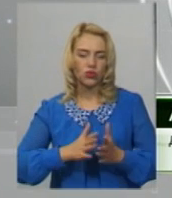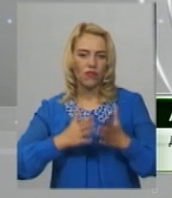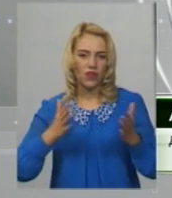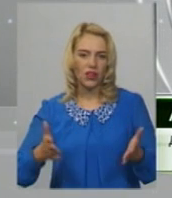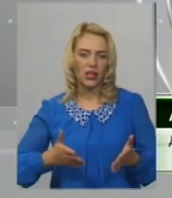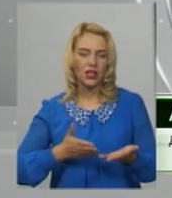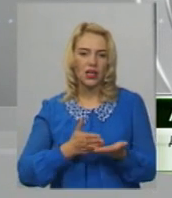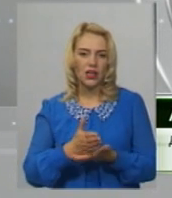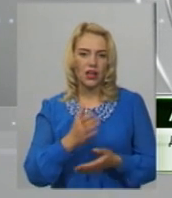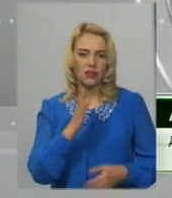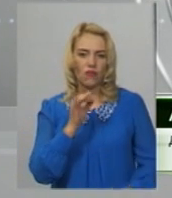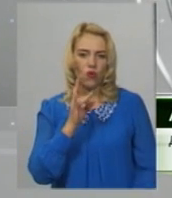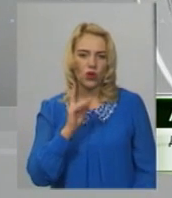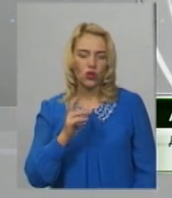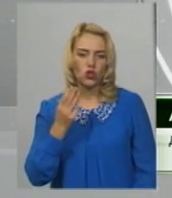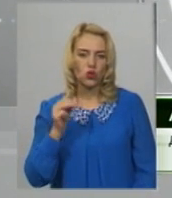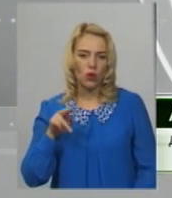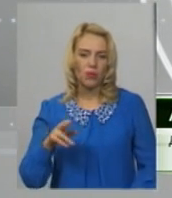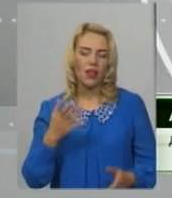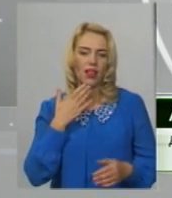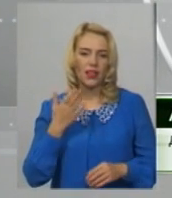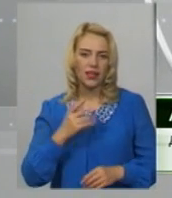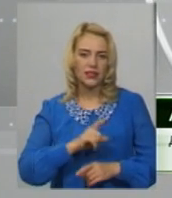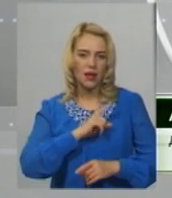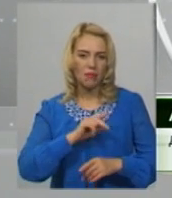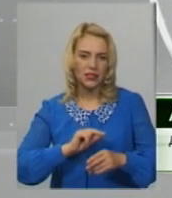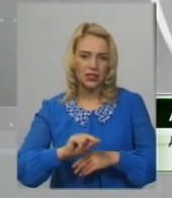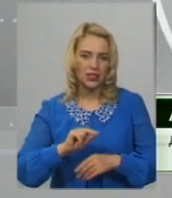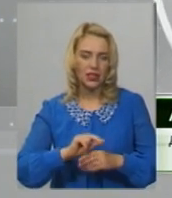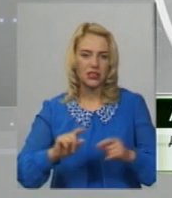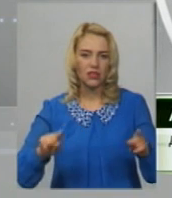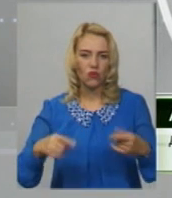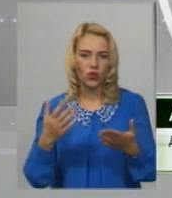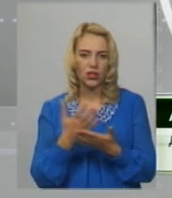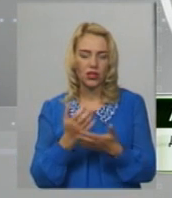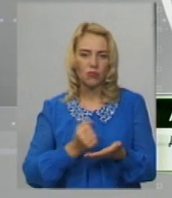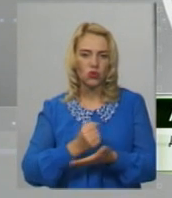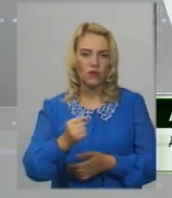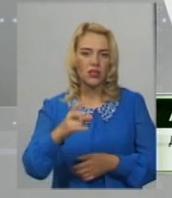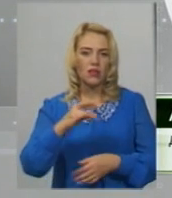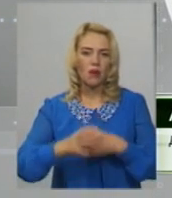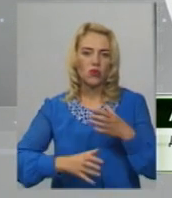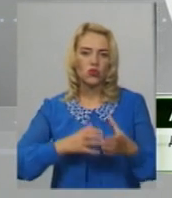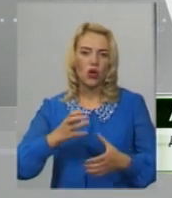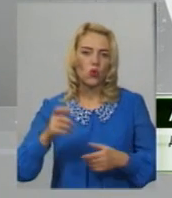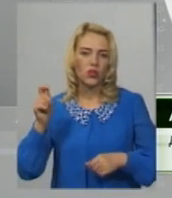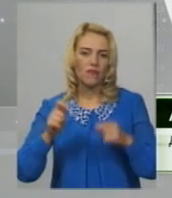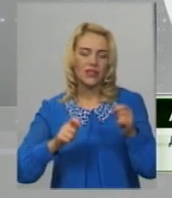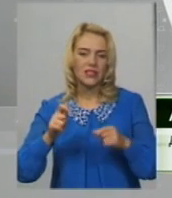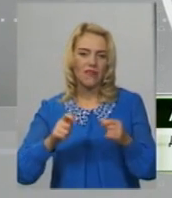воркшопів, майстер-класів, лекцій, починаючи від створення кіно до просування його на міжнародні кінофестивалі,